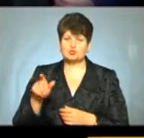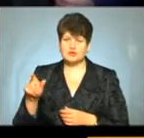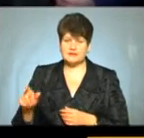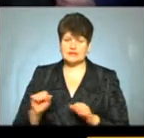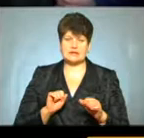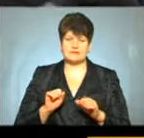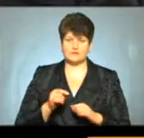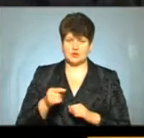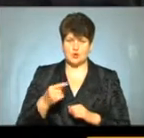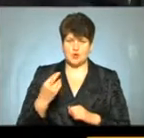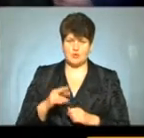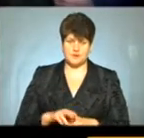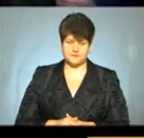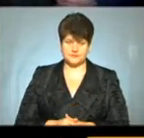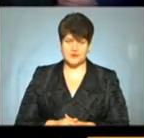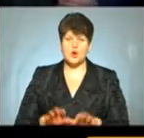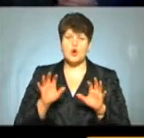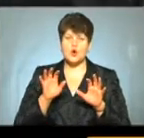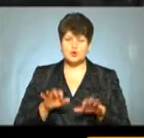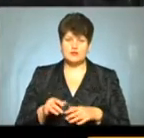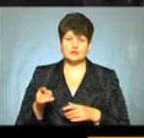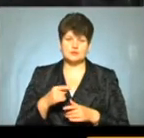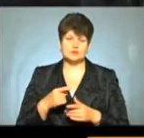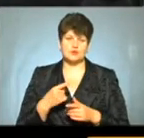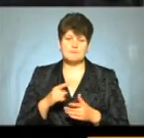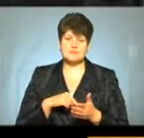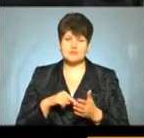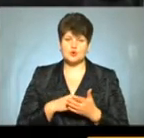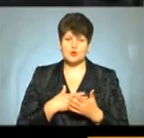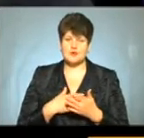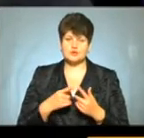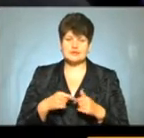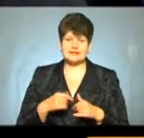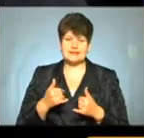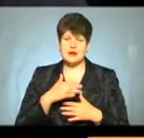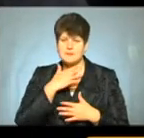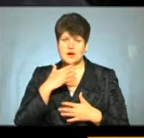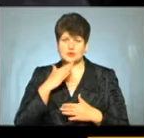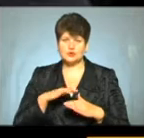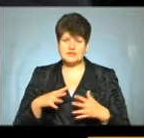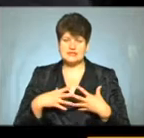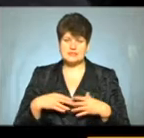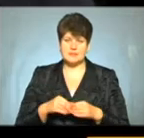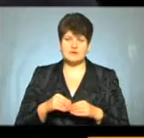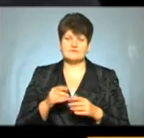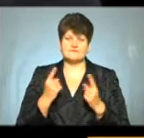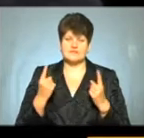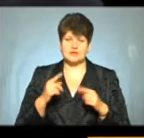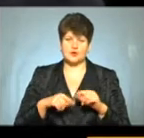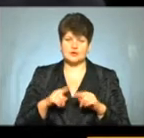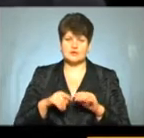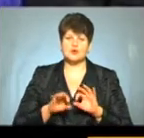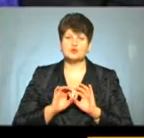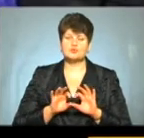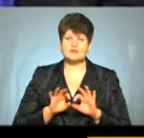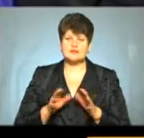Тернополя. Голова Тернопільської міської громадської організації для багатодітних сімей «Велика родина» Наталія Задойона розповідає,